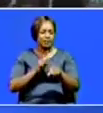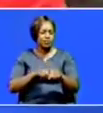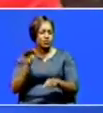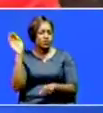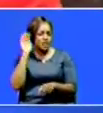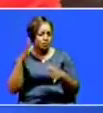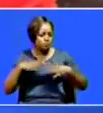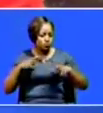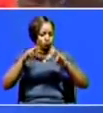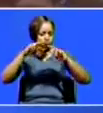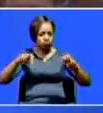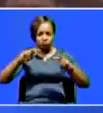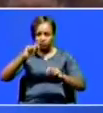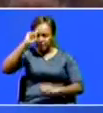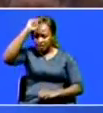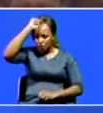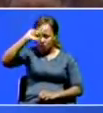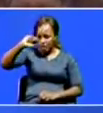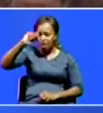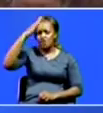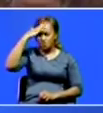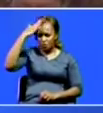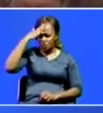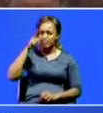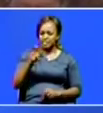kofia, mjue ya kwamba yule alikuwa mwizi wa kura.